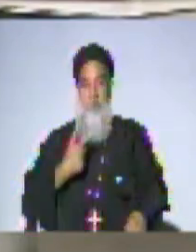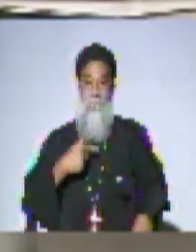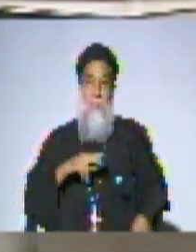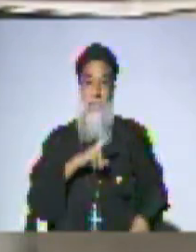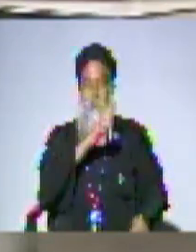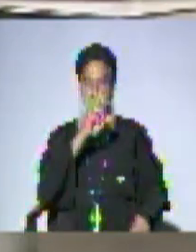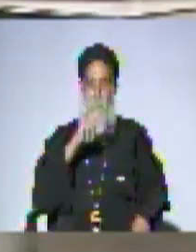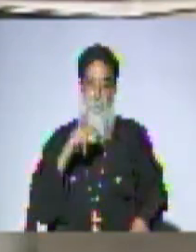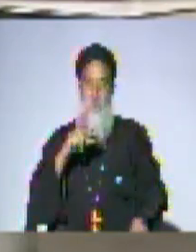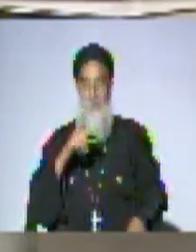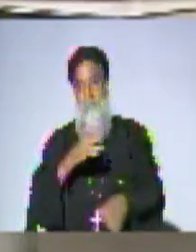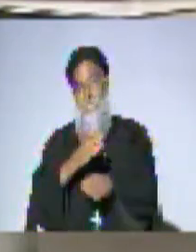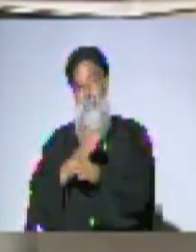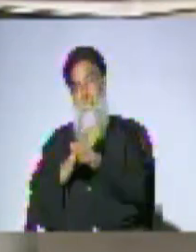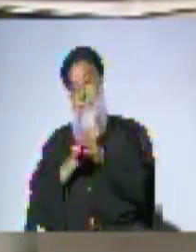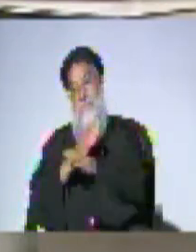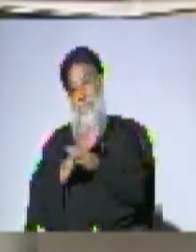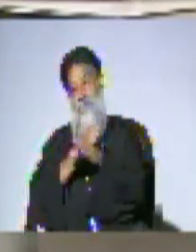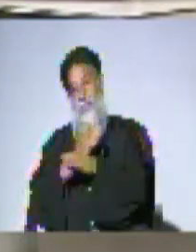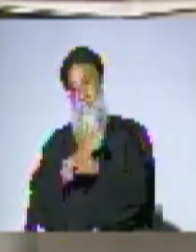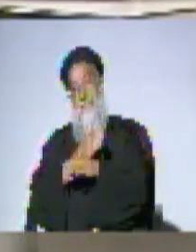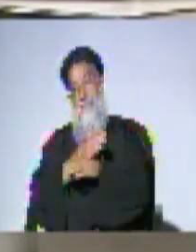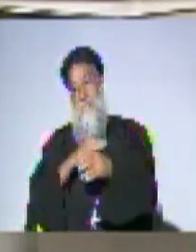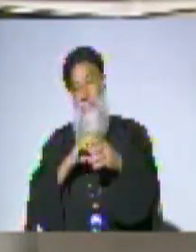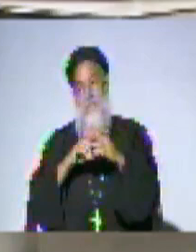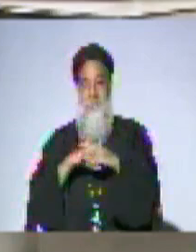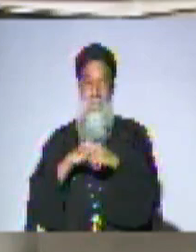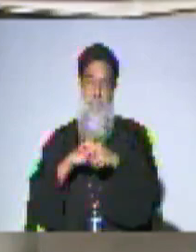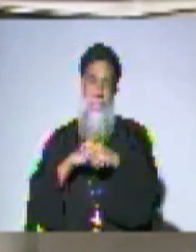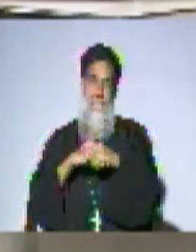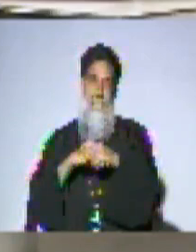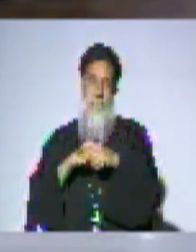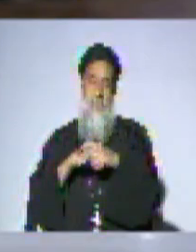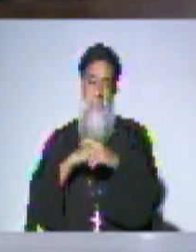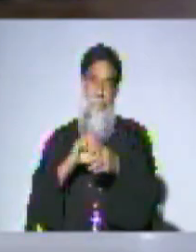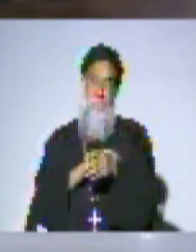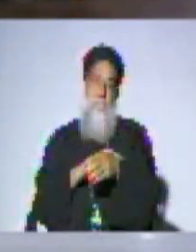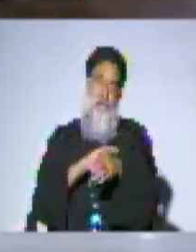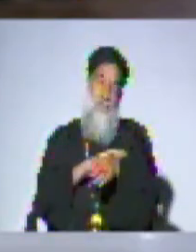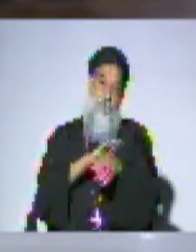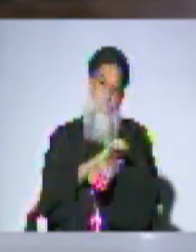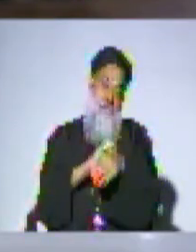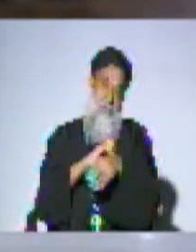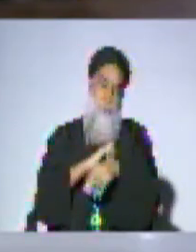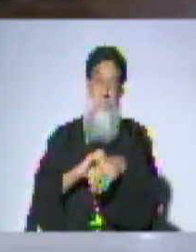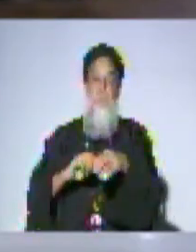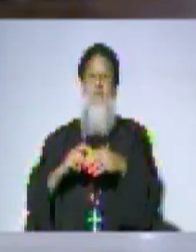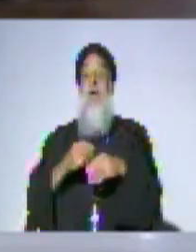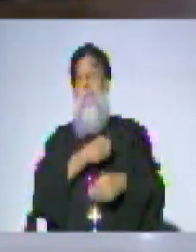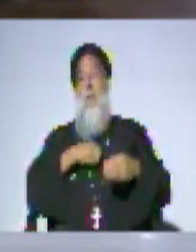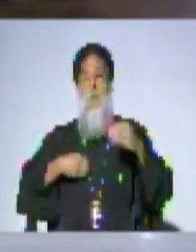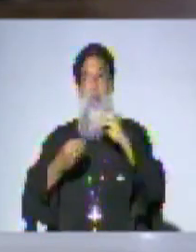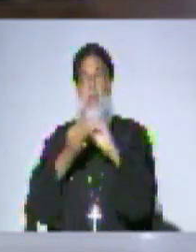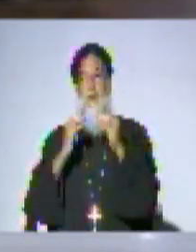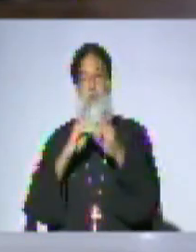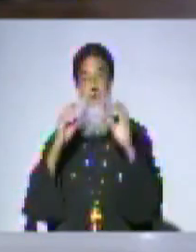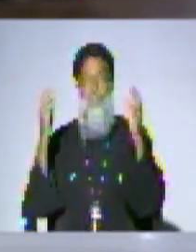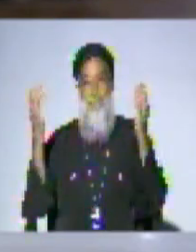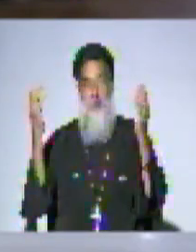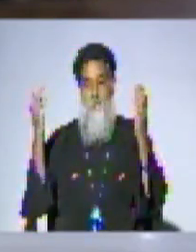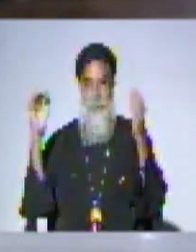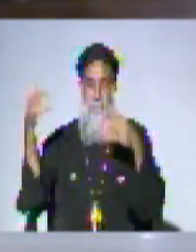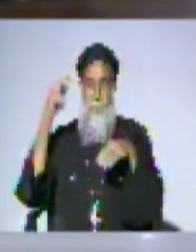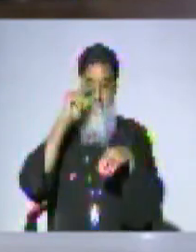القديم عن يوسف الصديق. تمام. انت يوسف الصديق لما تعين وزير تمام ليه ما فكرش ان هو